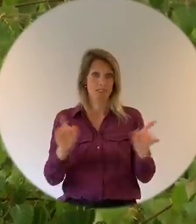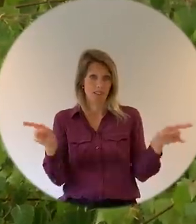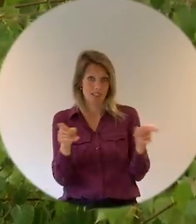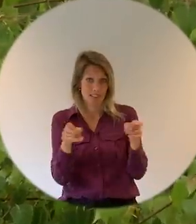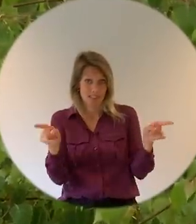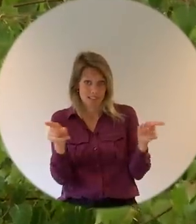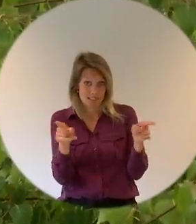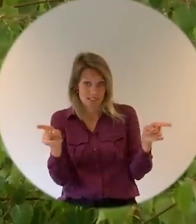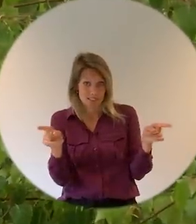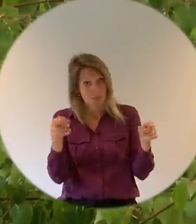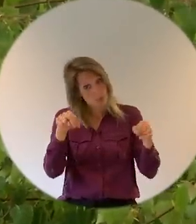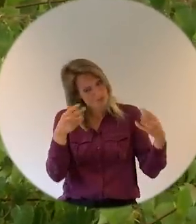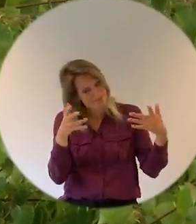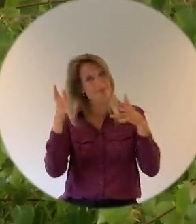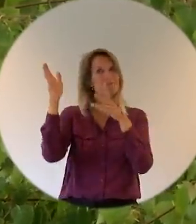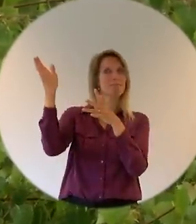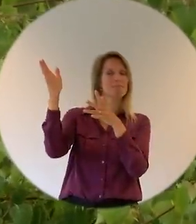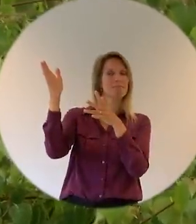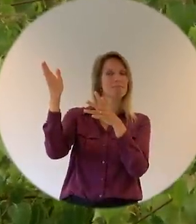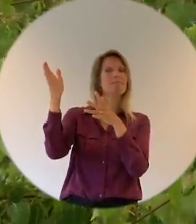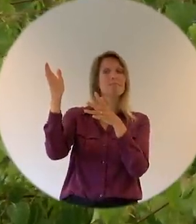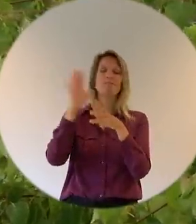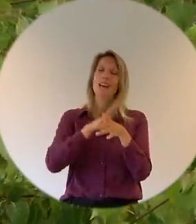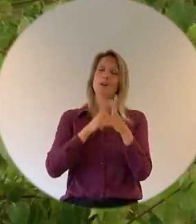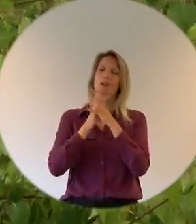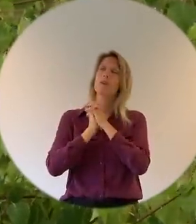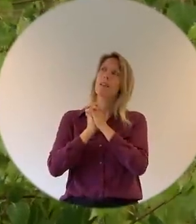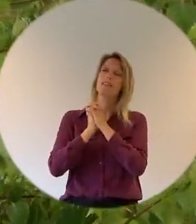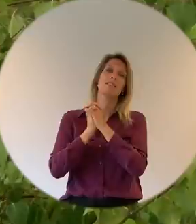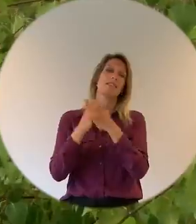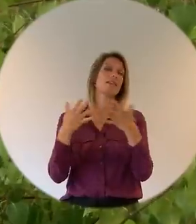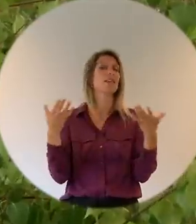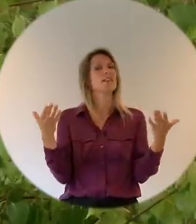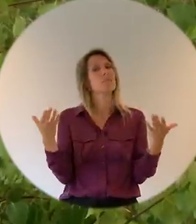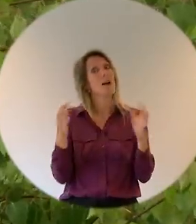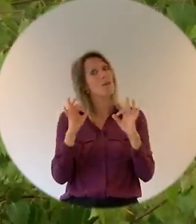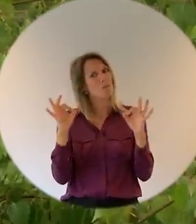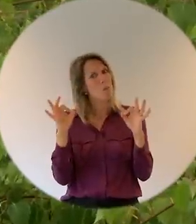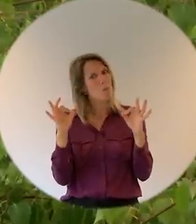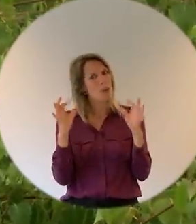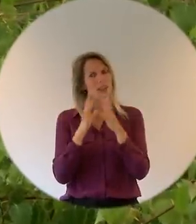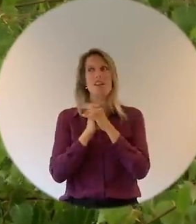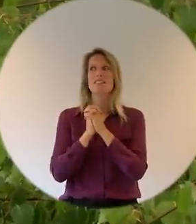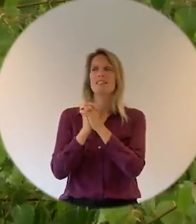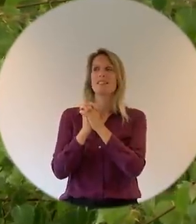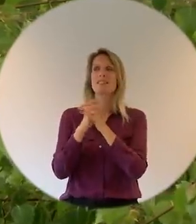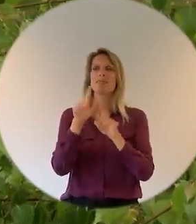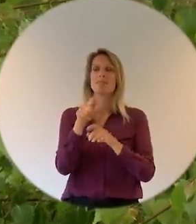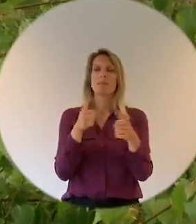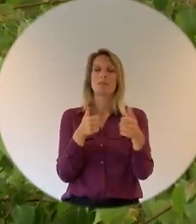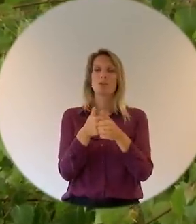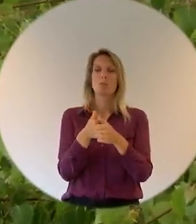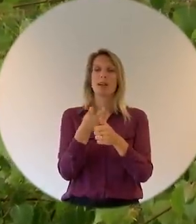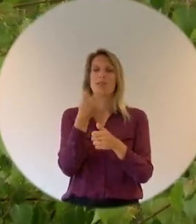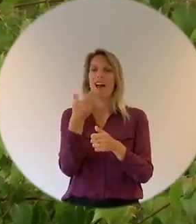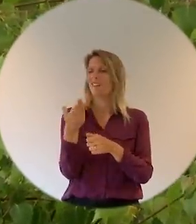nu gaan zingen is ook een gebed. Is wel een mooi gebed wat past bij die vraag waar we